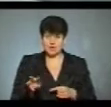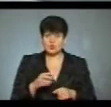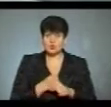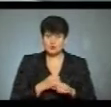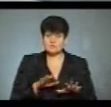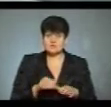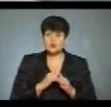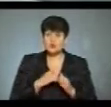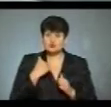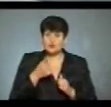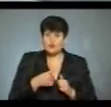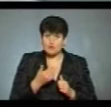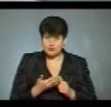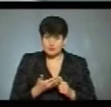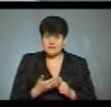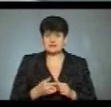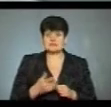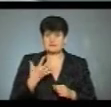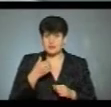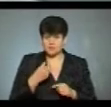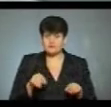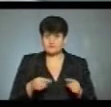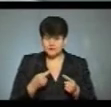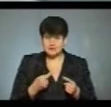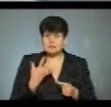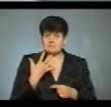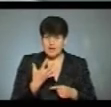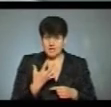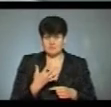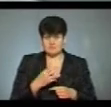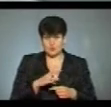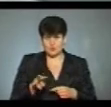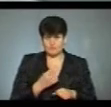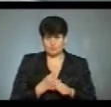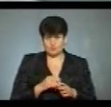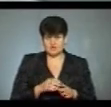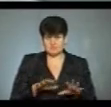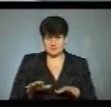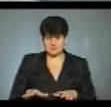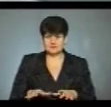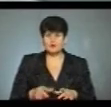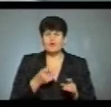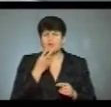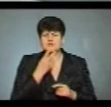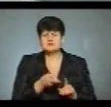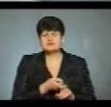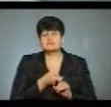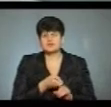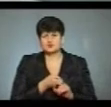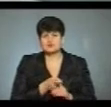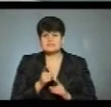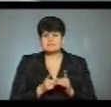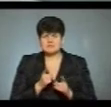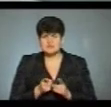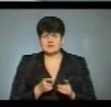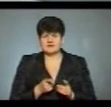місць кожного року і за 5 років створити 5 робочих місць. Покажіть мені, будь ласка, взаємозв'язок між зміною трудового